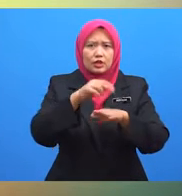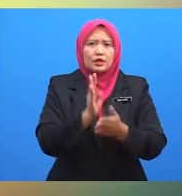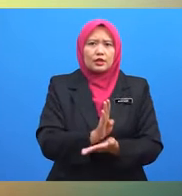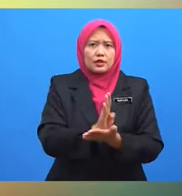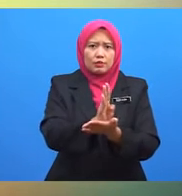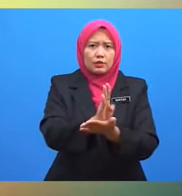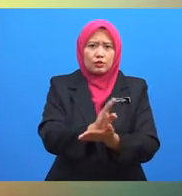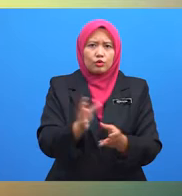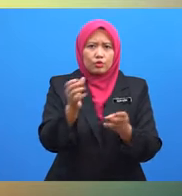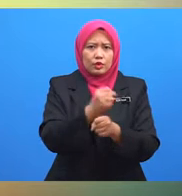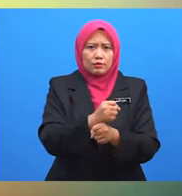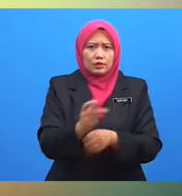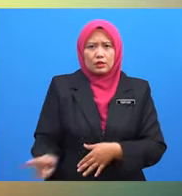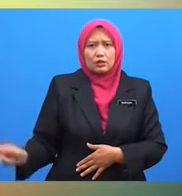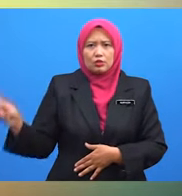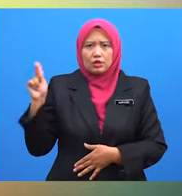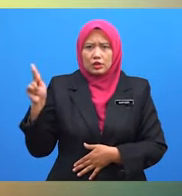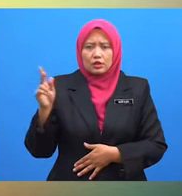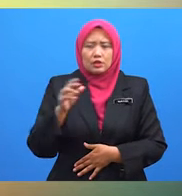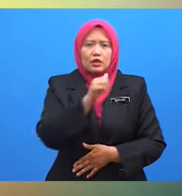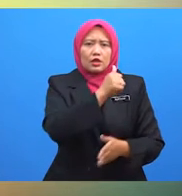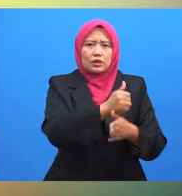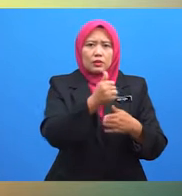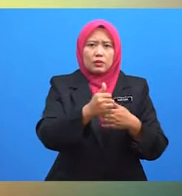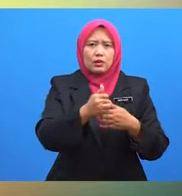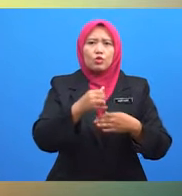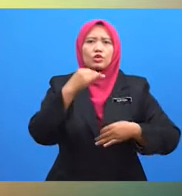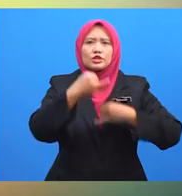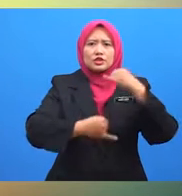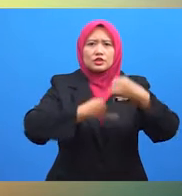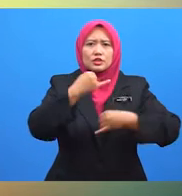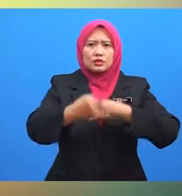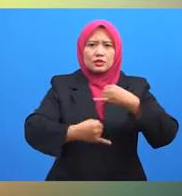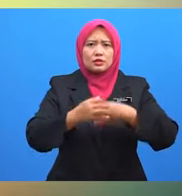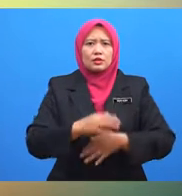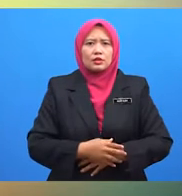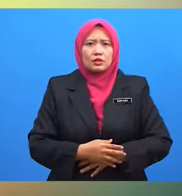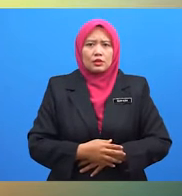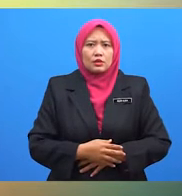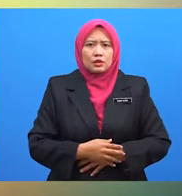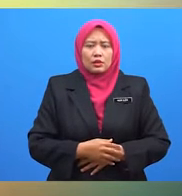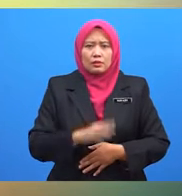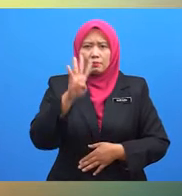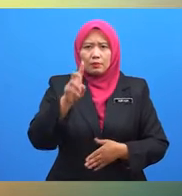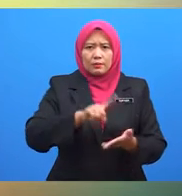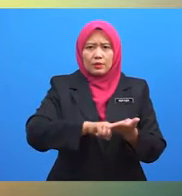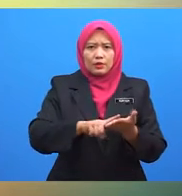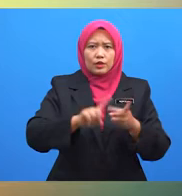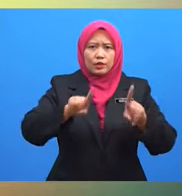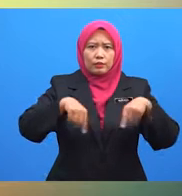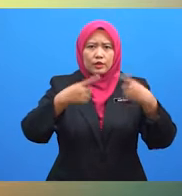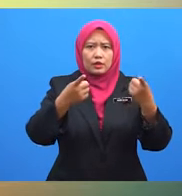atau kejayaan. Kira-kira 4 minggu kemudian, baginda berangkat dari Muar Tamuar, sebuah